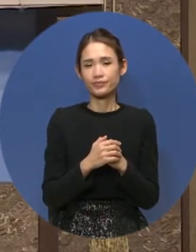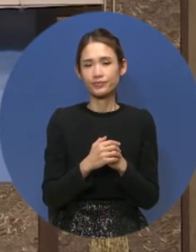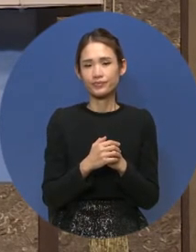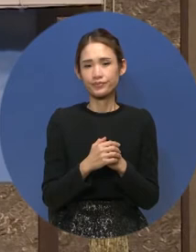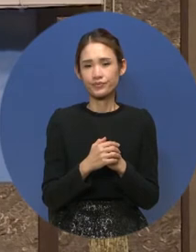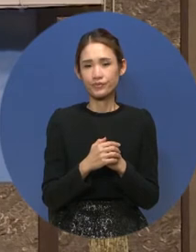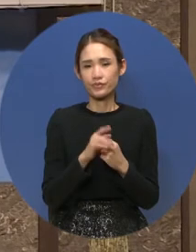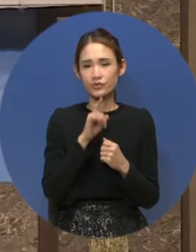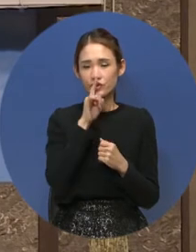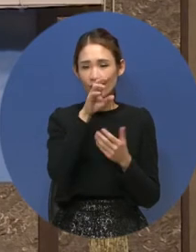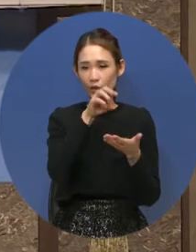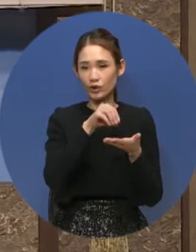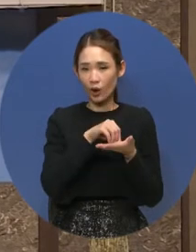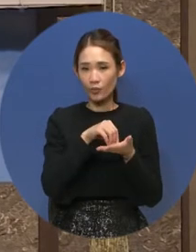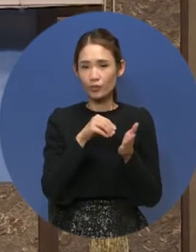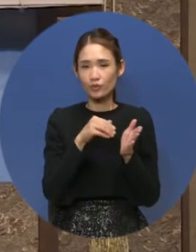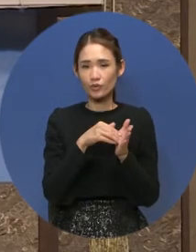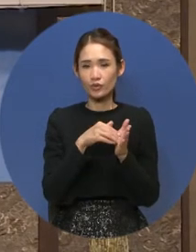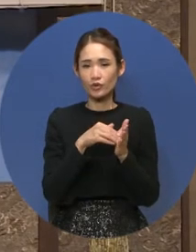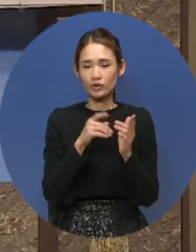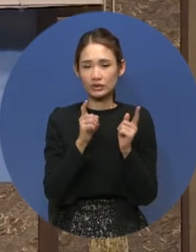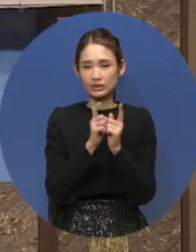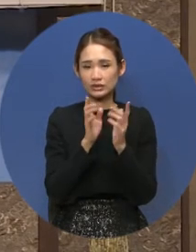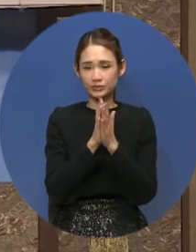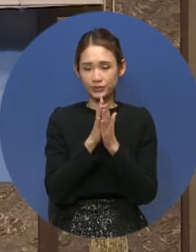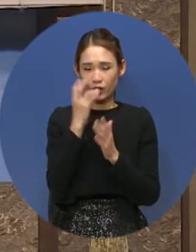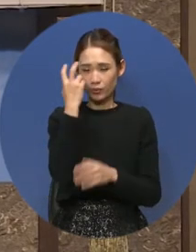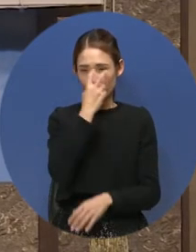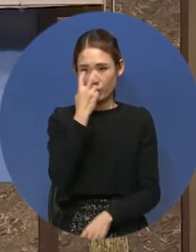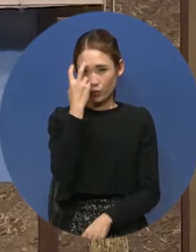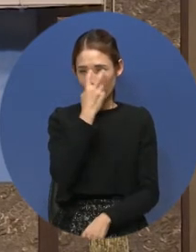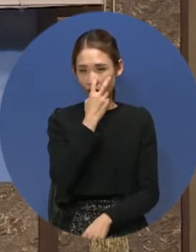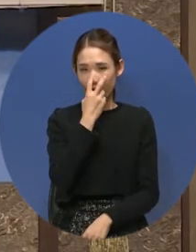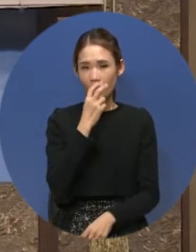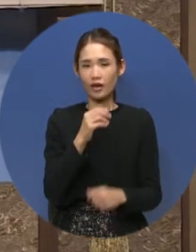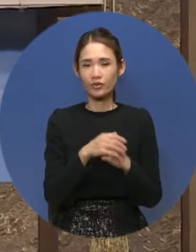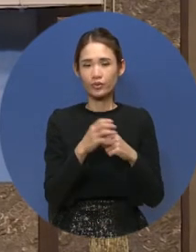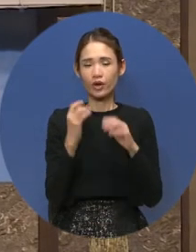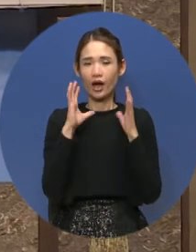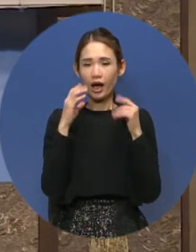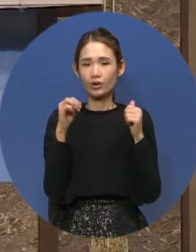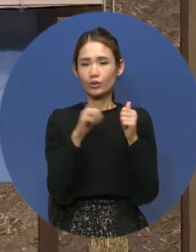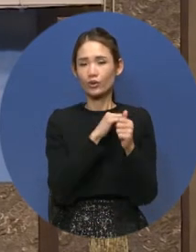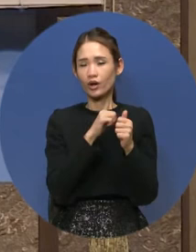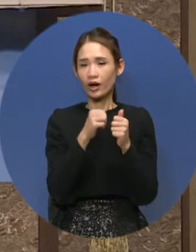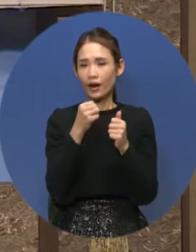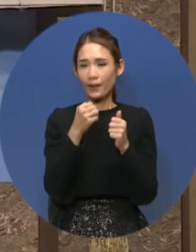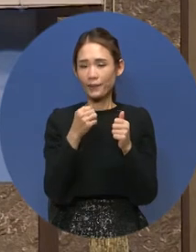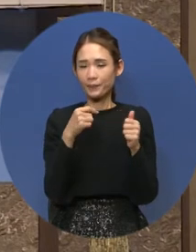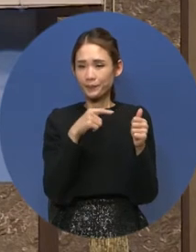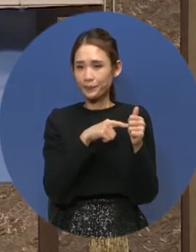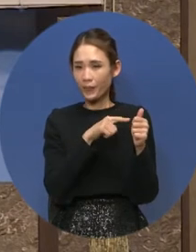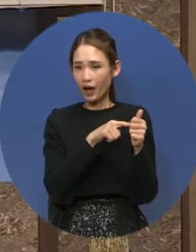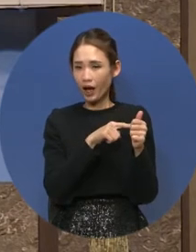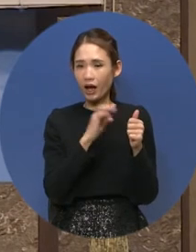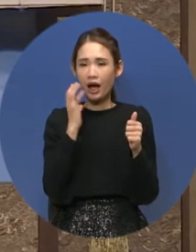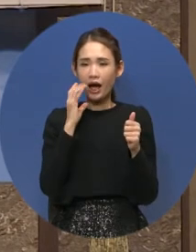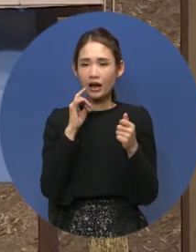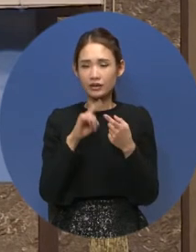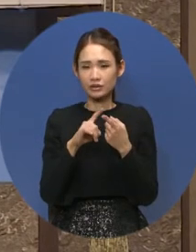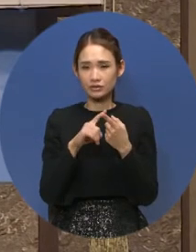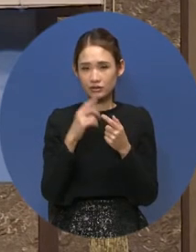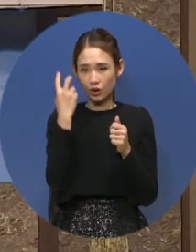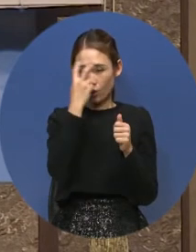이제 신고를 접수하고 직접 조사를 하고요. 또 그 아동학대를 받은 아이에 대한